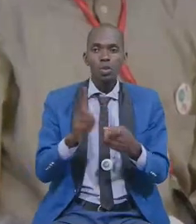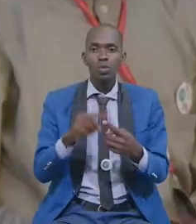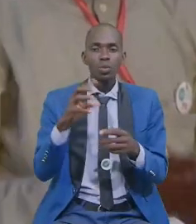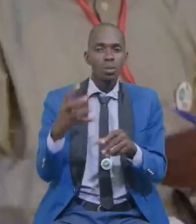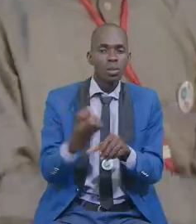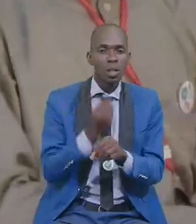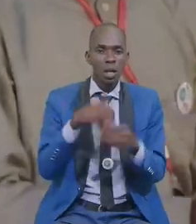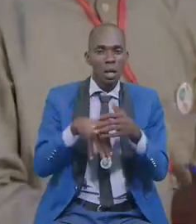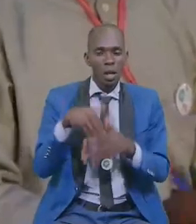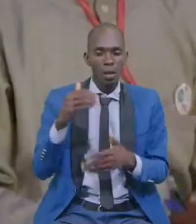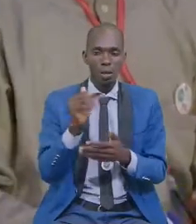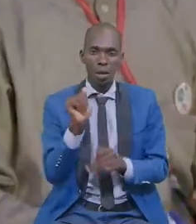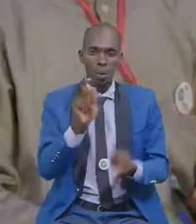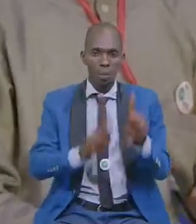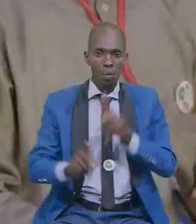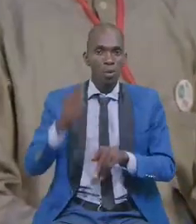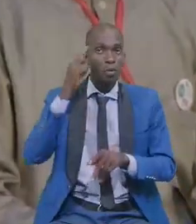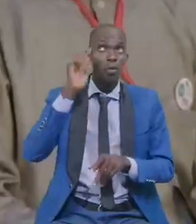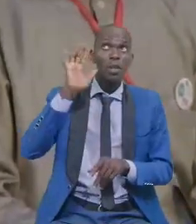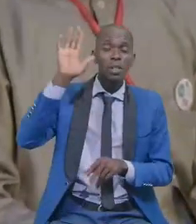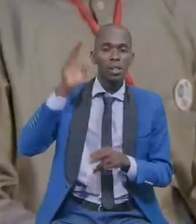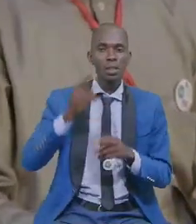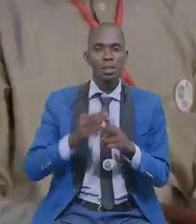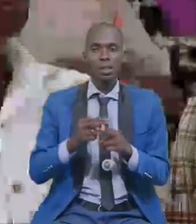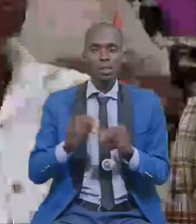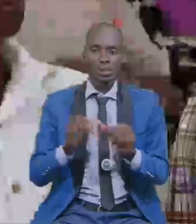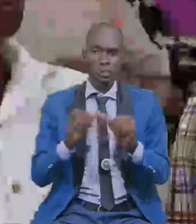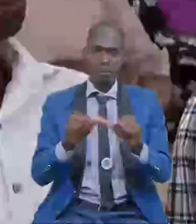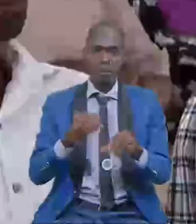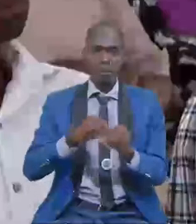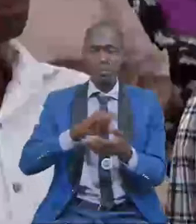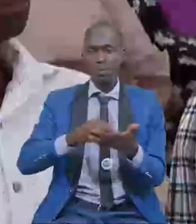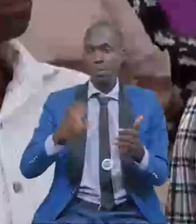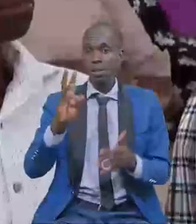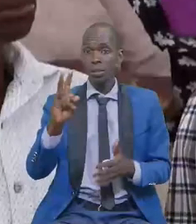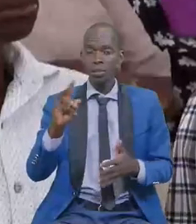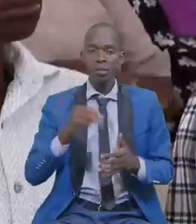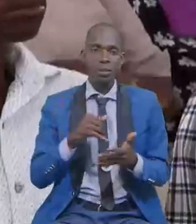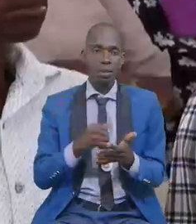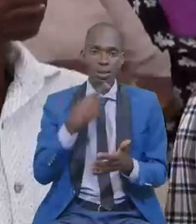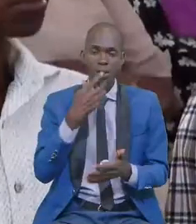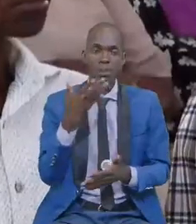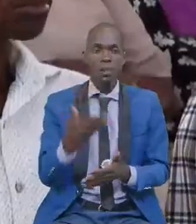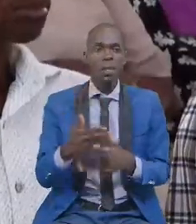Pour se choisir un peuple qui portera son nom. Verset 16.